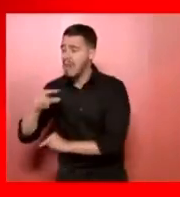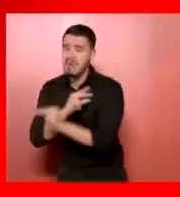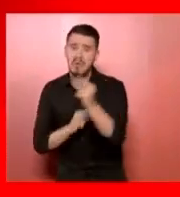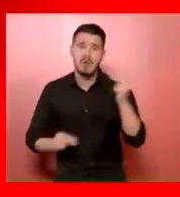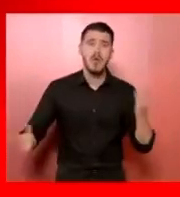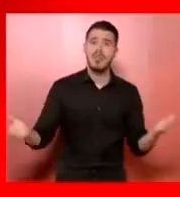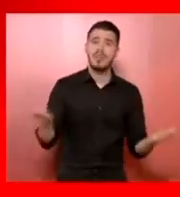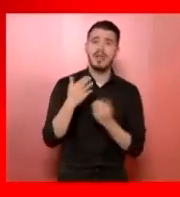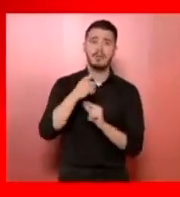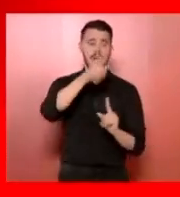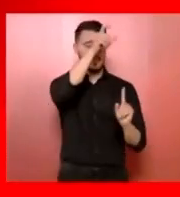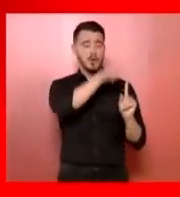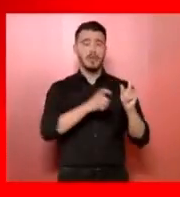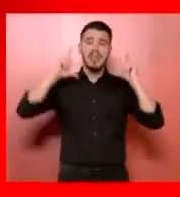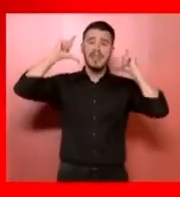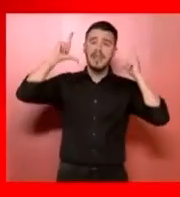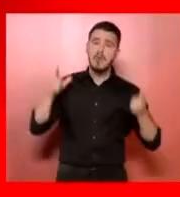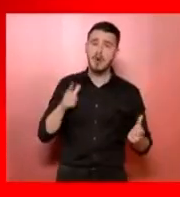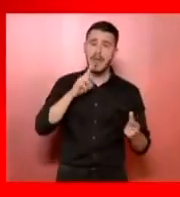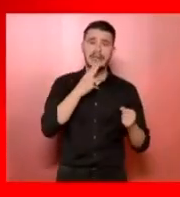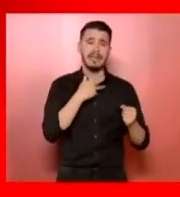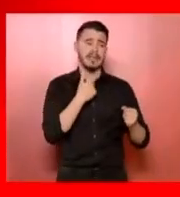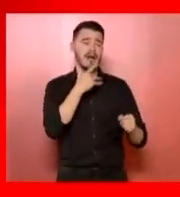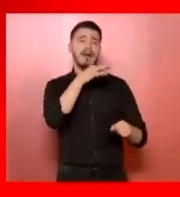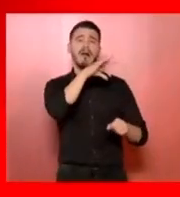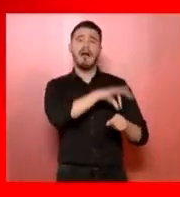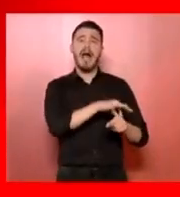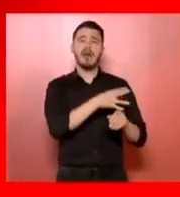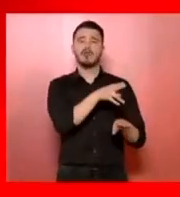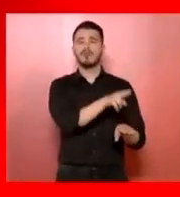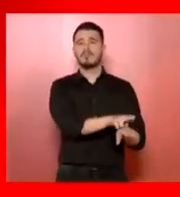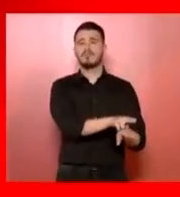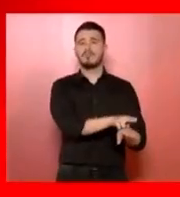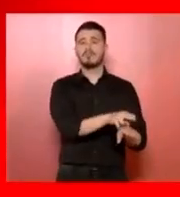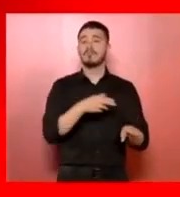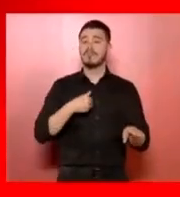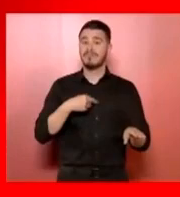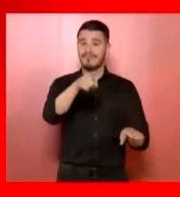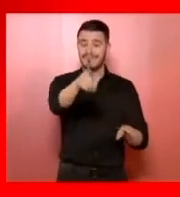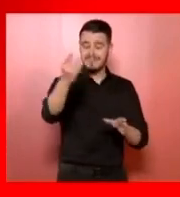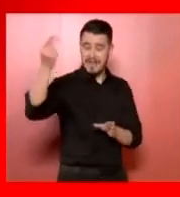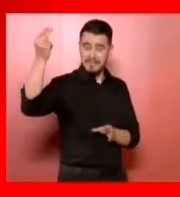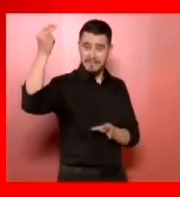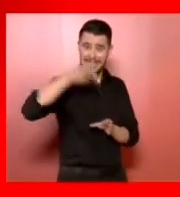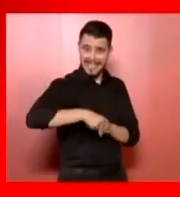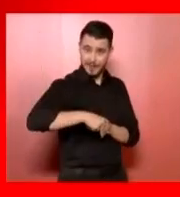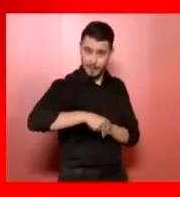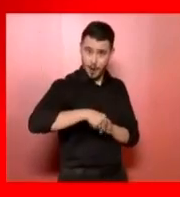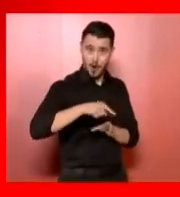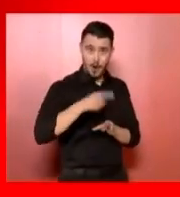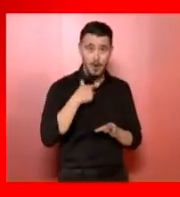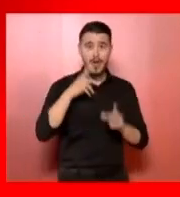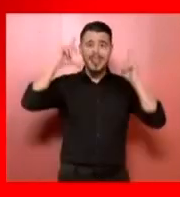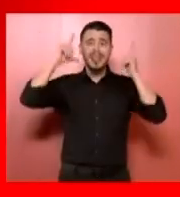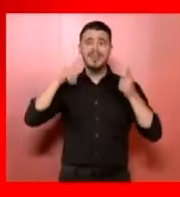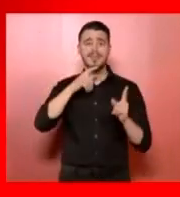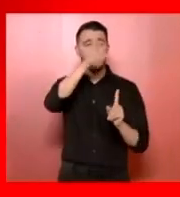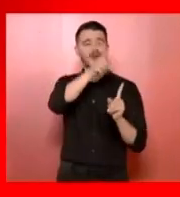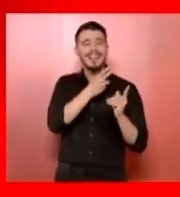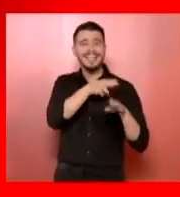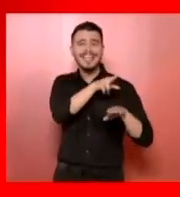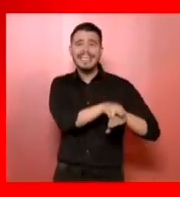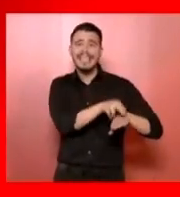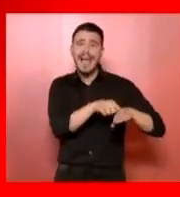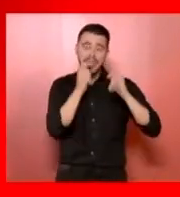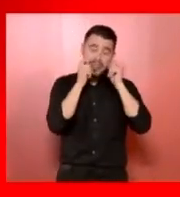αντιπαραθετικά σχέδια. Άρα η ψήφος για το ΣΥΡΙΖΑ είναι και ψήφος για τη δημοκρατία. Είναι και ψήφος για το